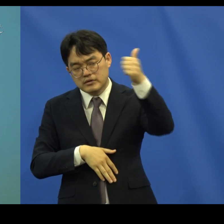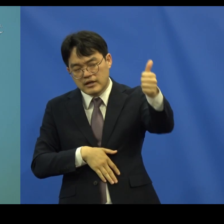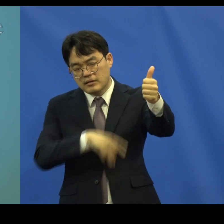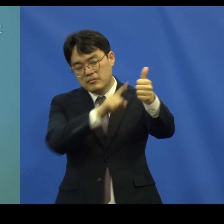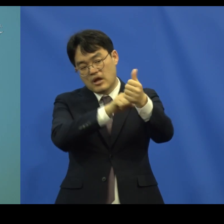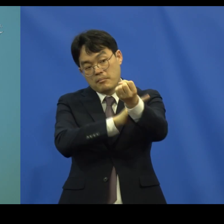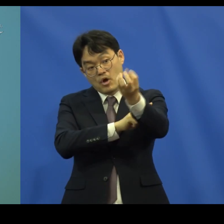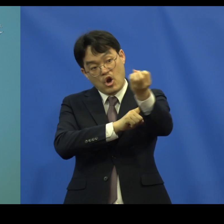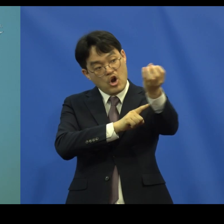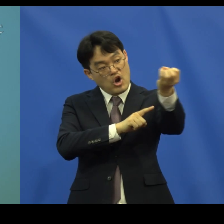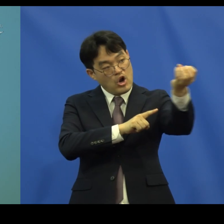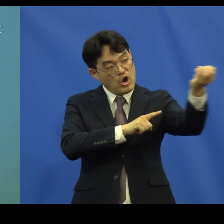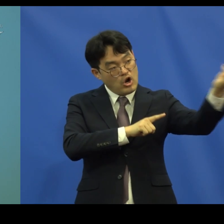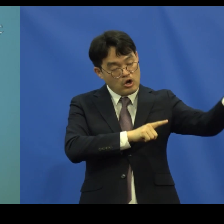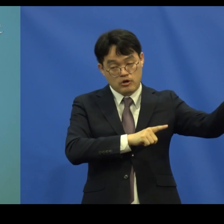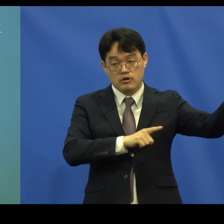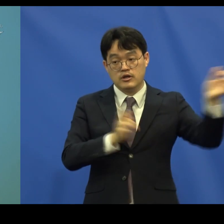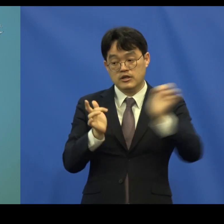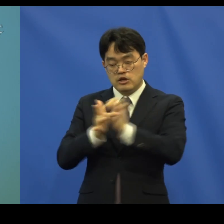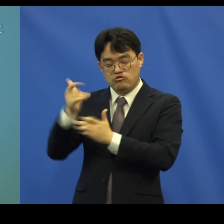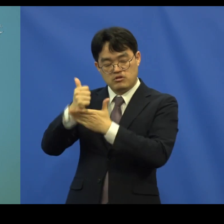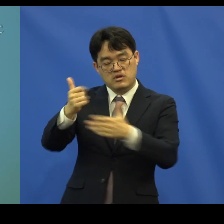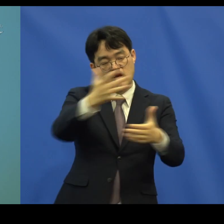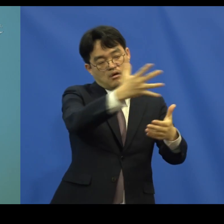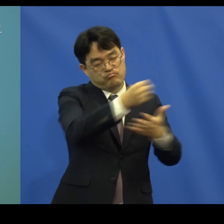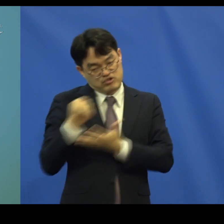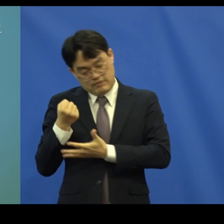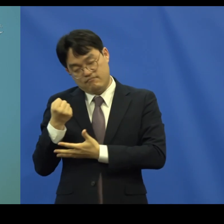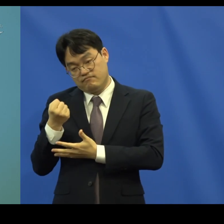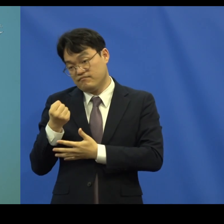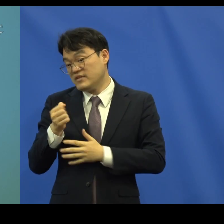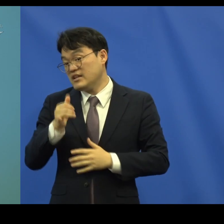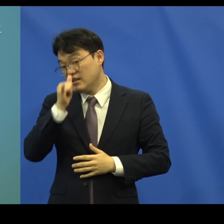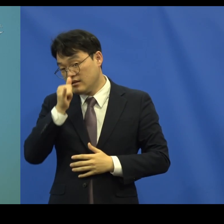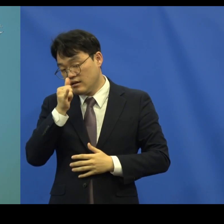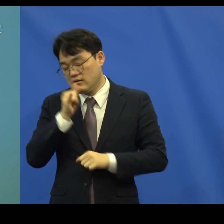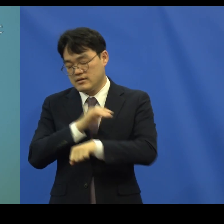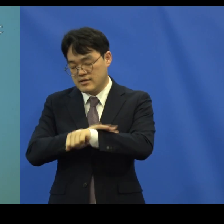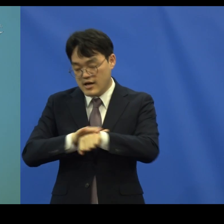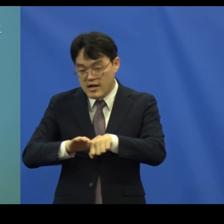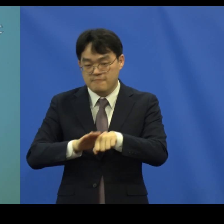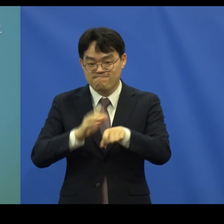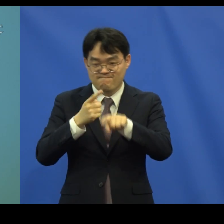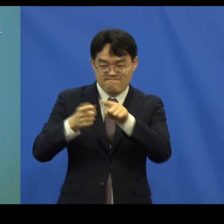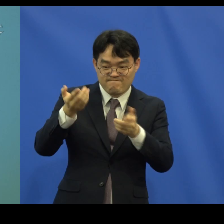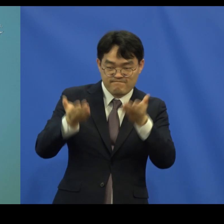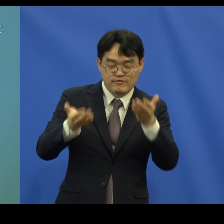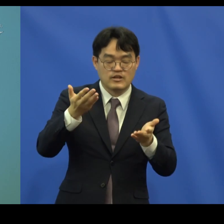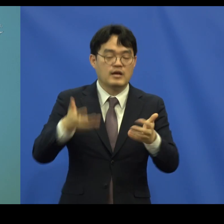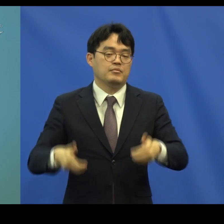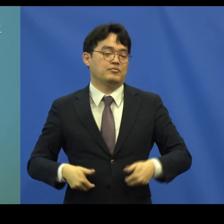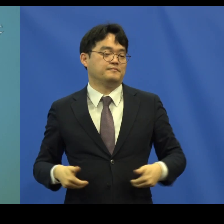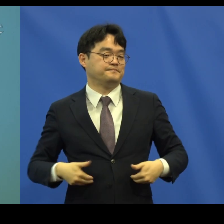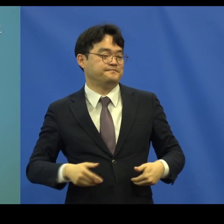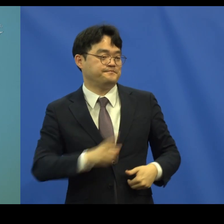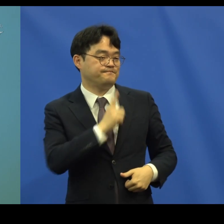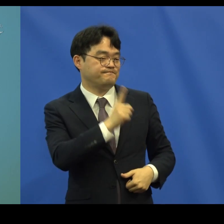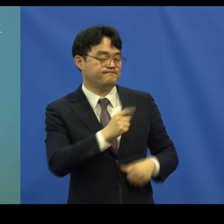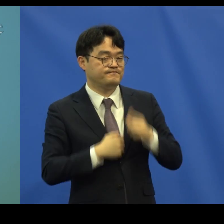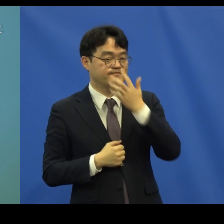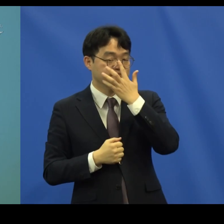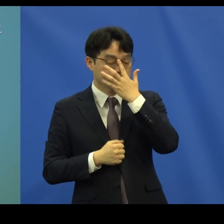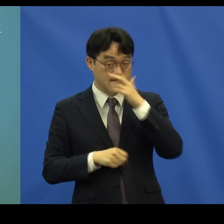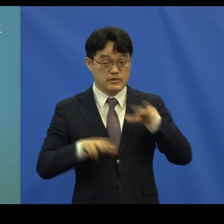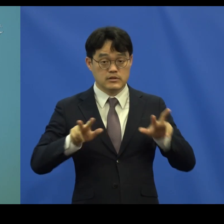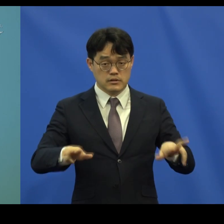그래서 죽었다고 판정하는 이 4대 교회에는 이 2가지의 문제가 있었을 거라고 예측을 좀 하는 거죠. 그러니까